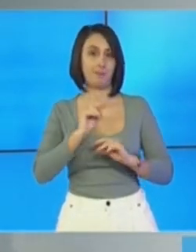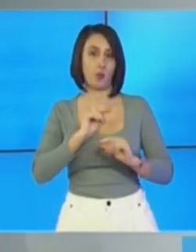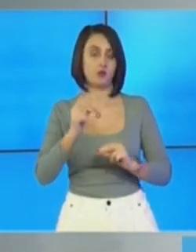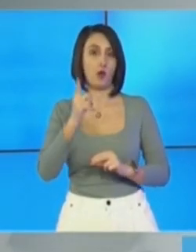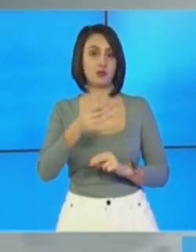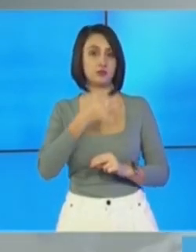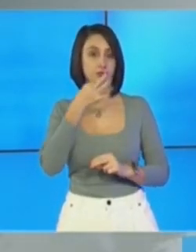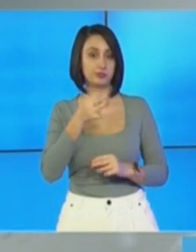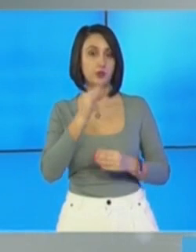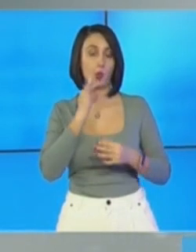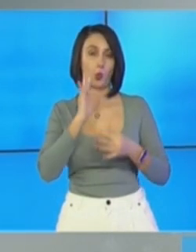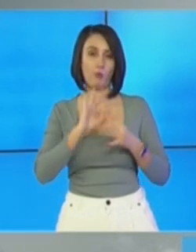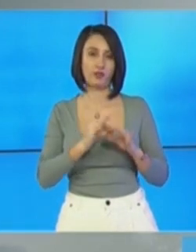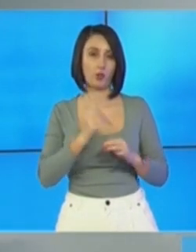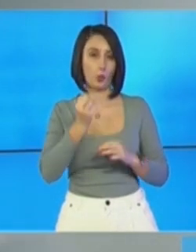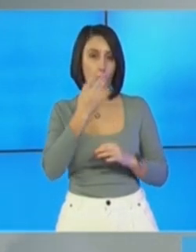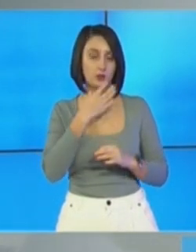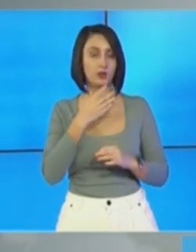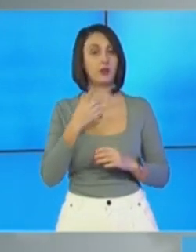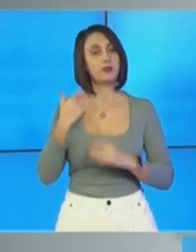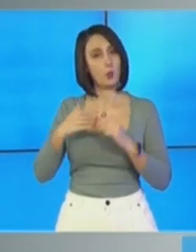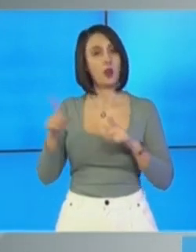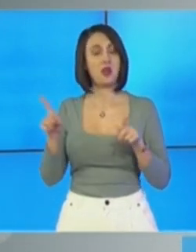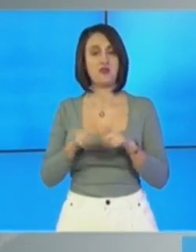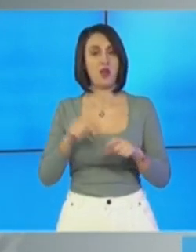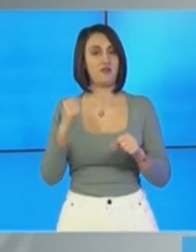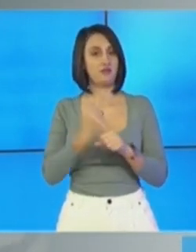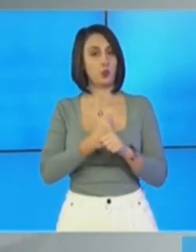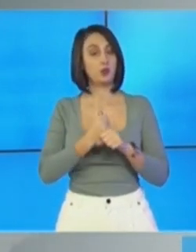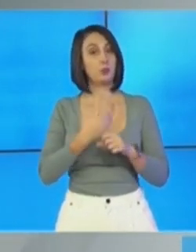de exprimări. În trecut, aceasta ar mai fi făcut astfel de